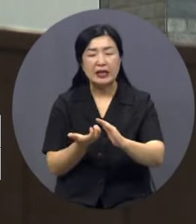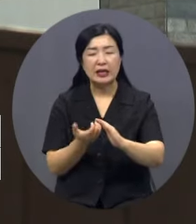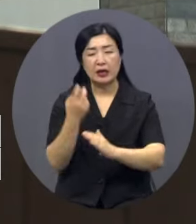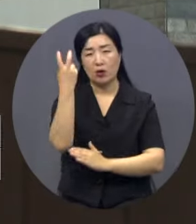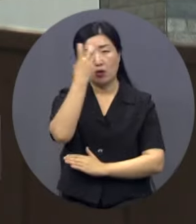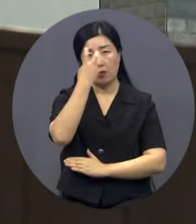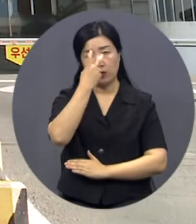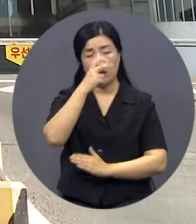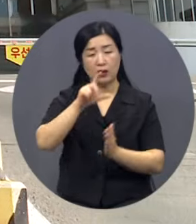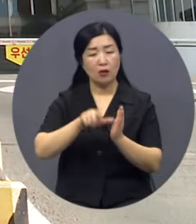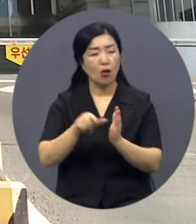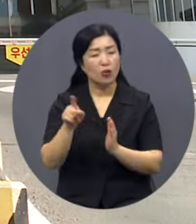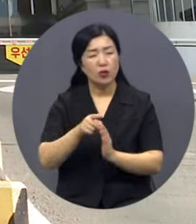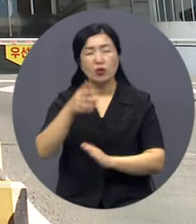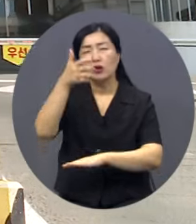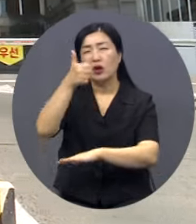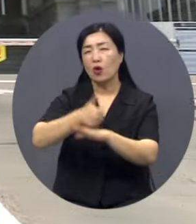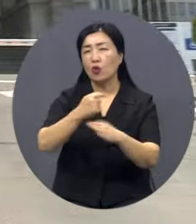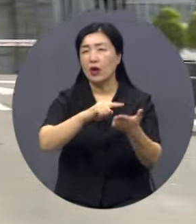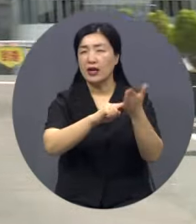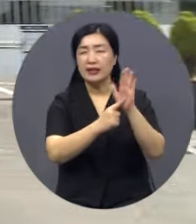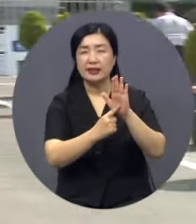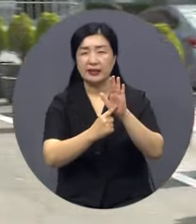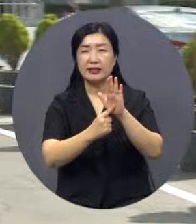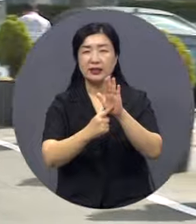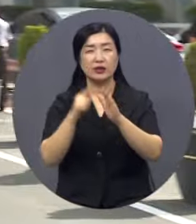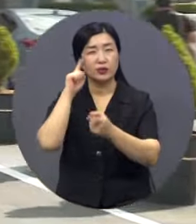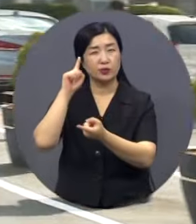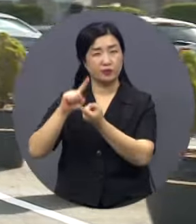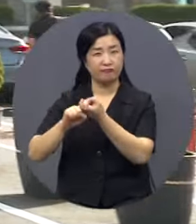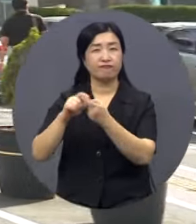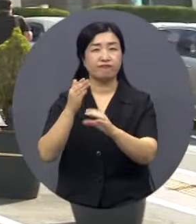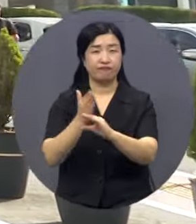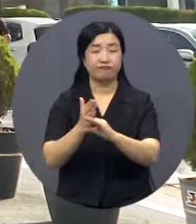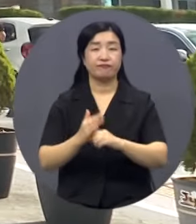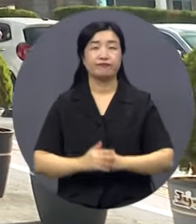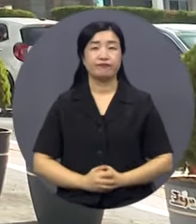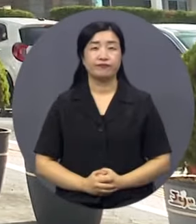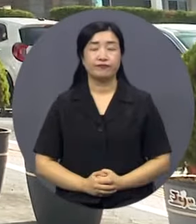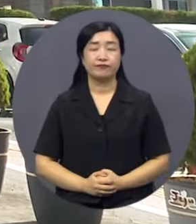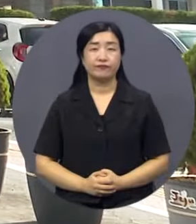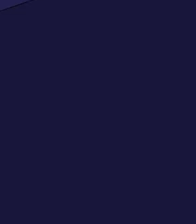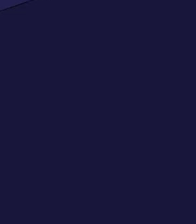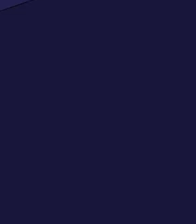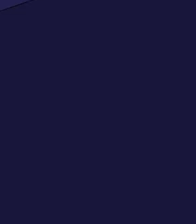단계에서 어떤 결론을 내릴지 주목됩니다 MBC 뉴스